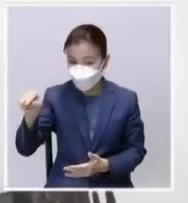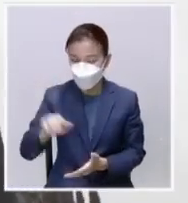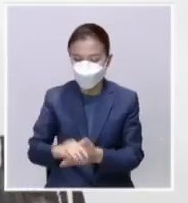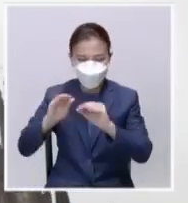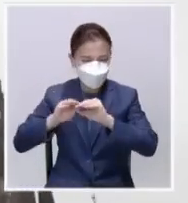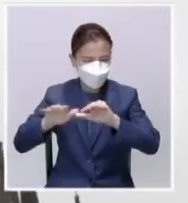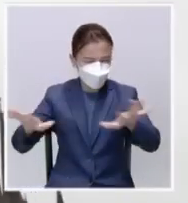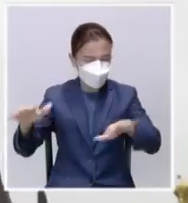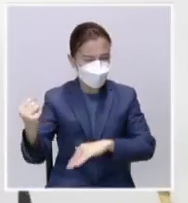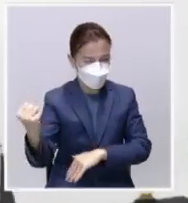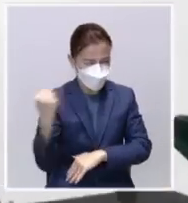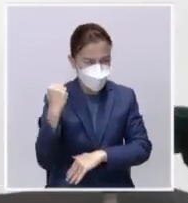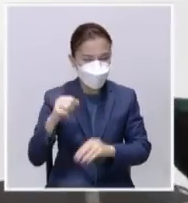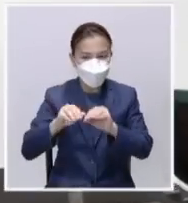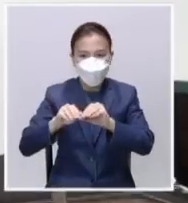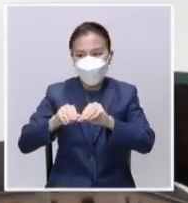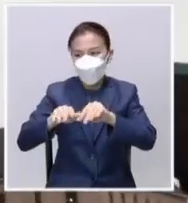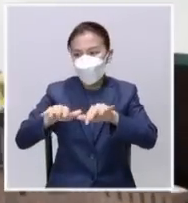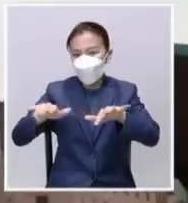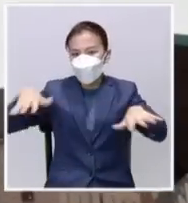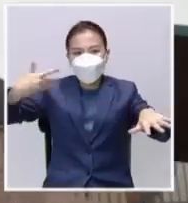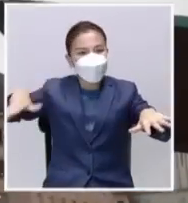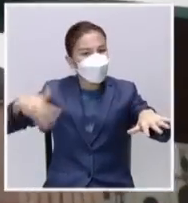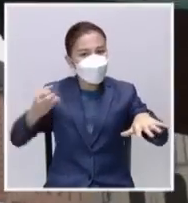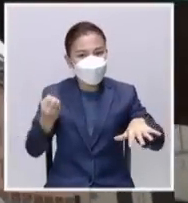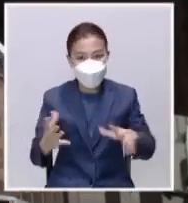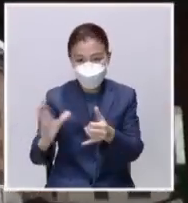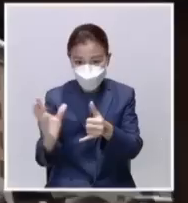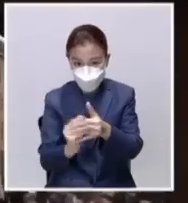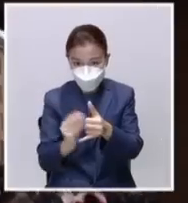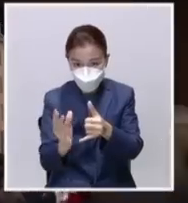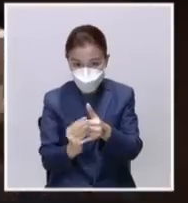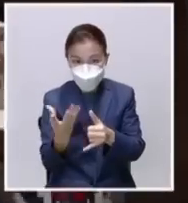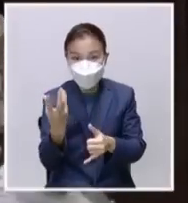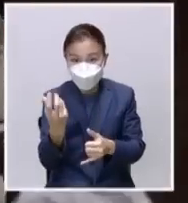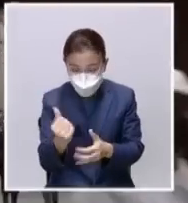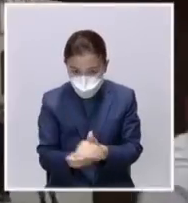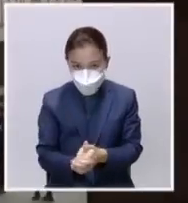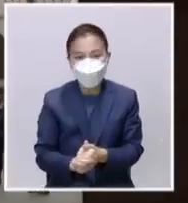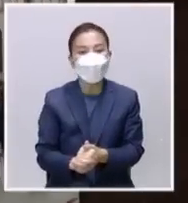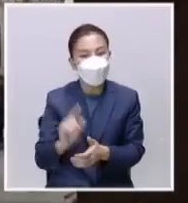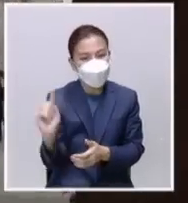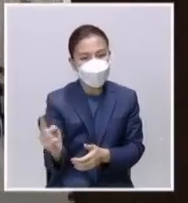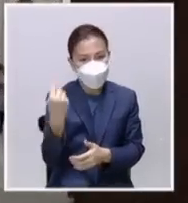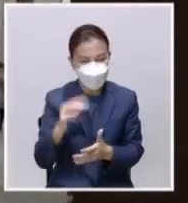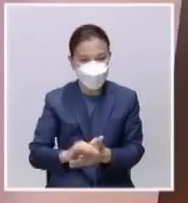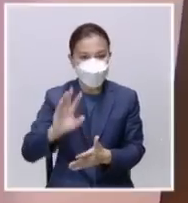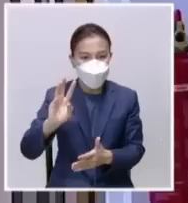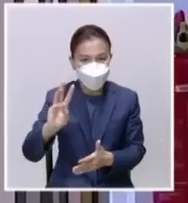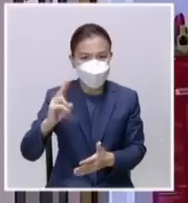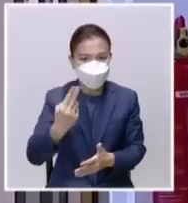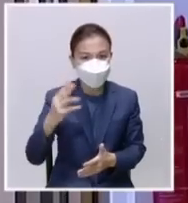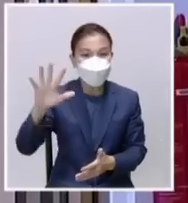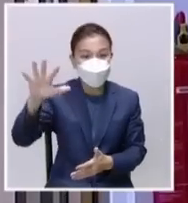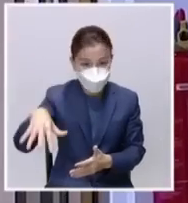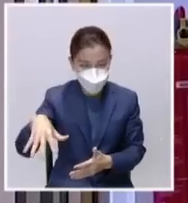าดรุนแรงที่สุดในยุโรปเลยล่าสุดจำนวนผู้ติดเชื้อรายใหม่พุ่งทำสถิติสูงสุดอีกแล้วค่ะทะลุ 65,000 ค